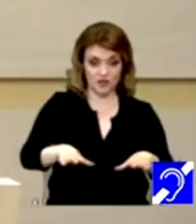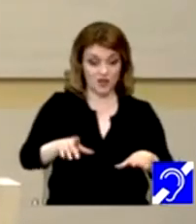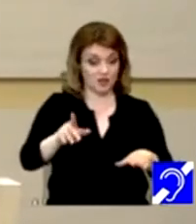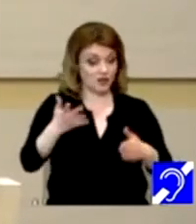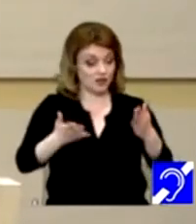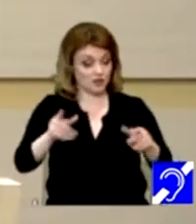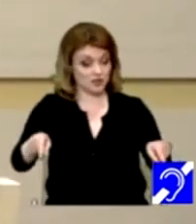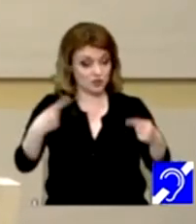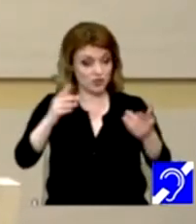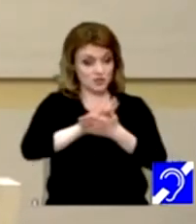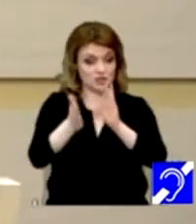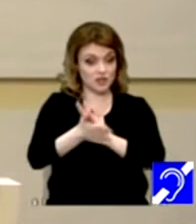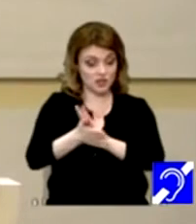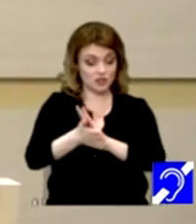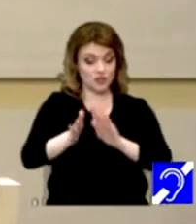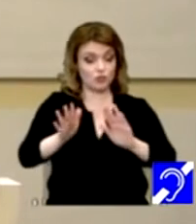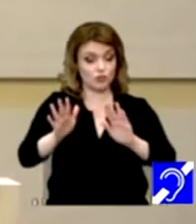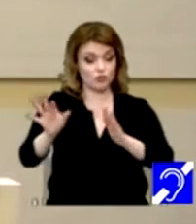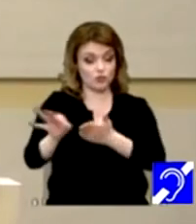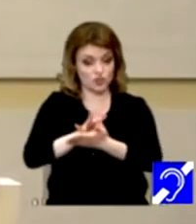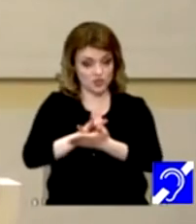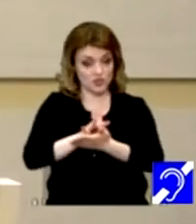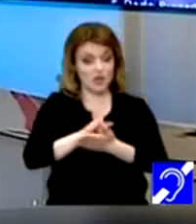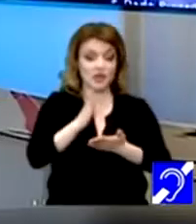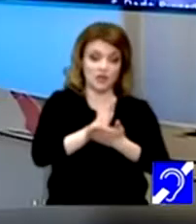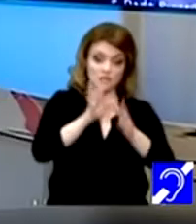instituirea stării de urgență este sau nu constituțională.